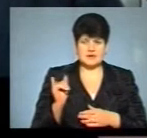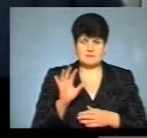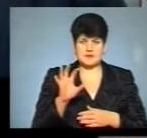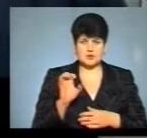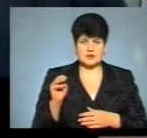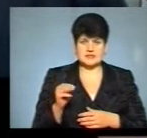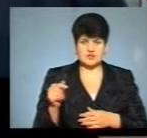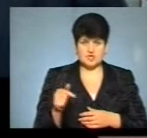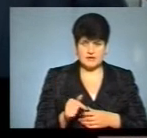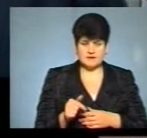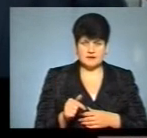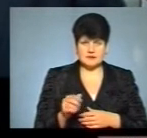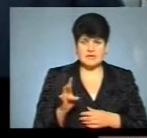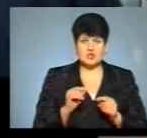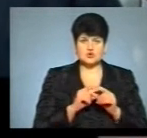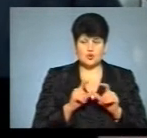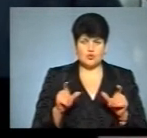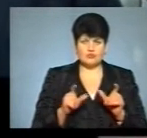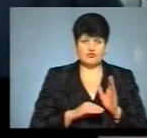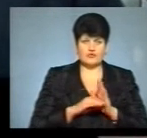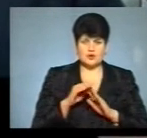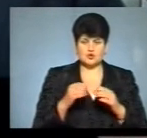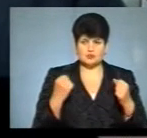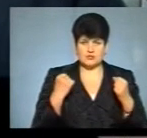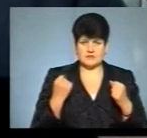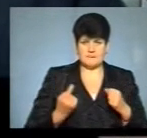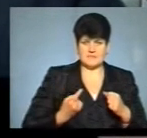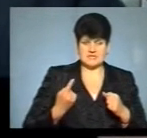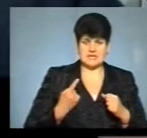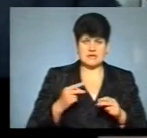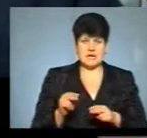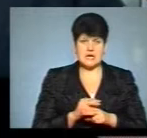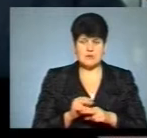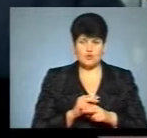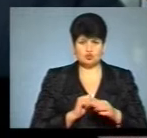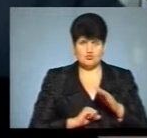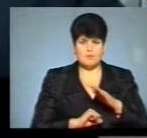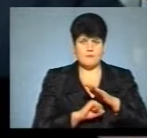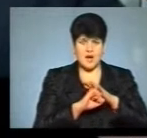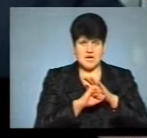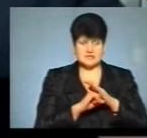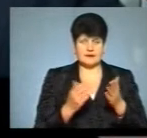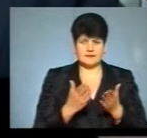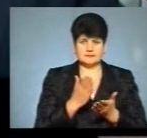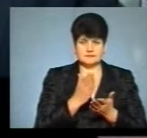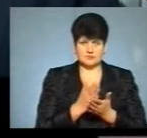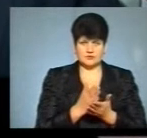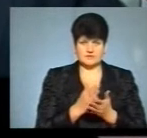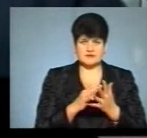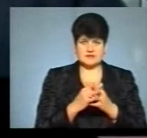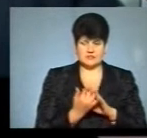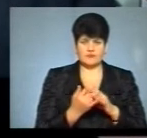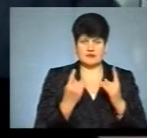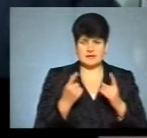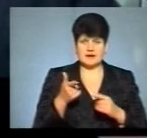тисяч гривень на школу вищої спортивної майстерності для ремонту бази, яка знаходиться в селі Великій